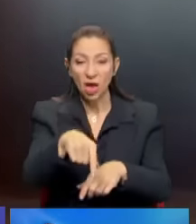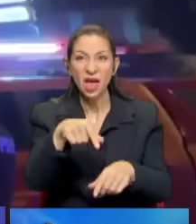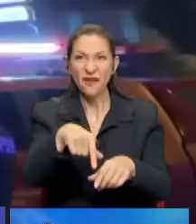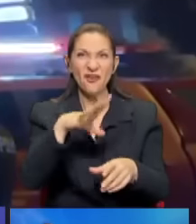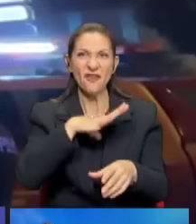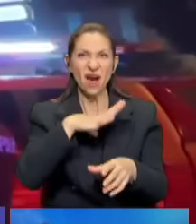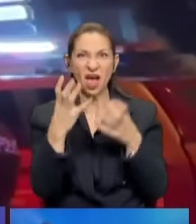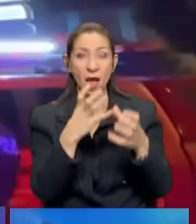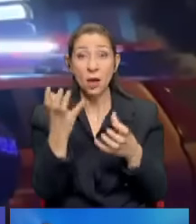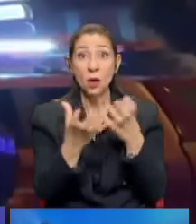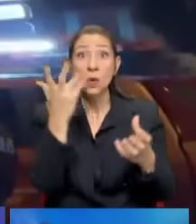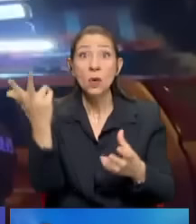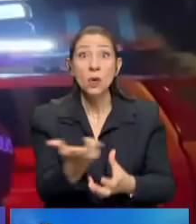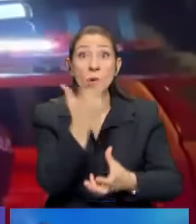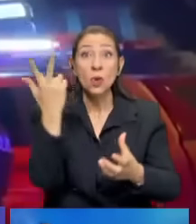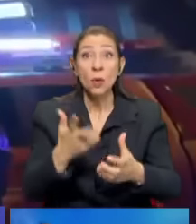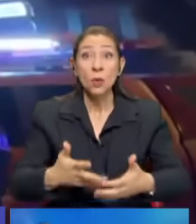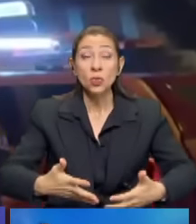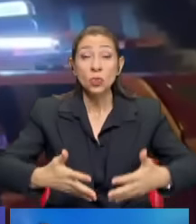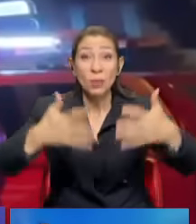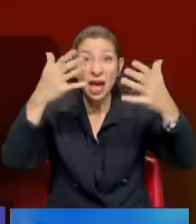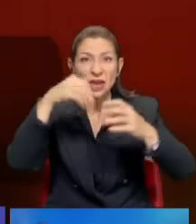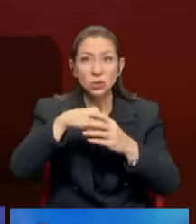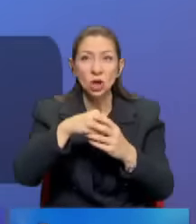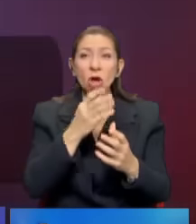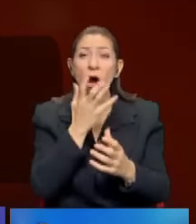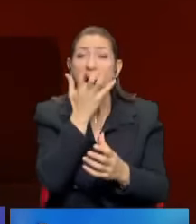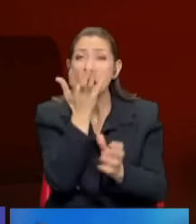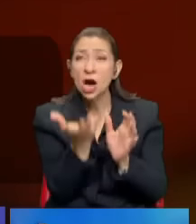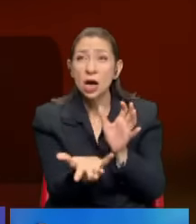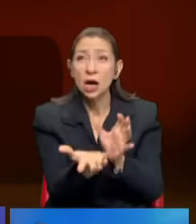alevler büyüdü binayı yoğun bir duman